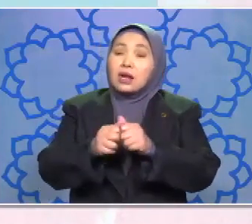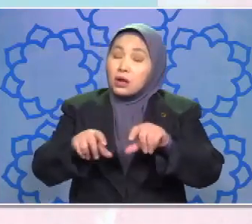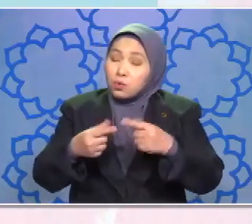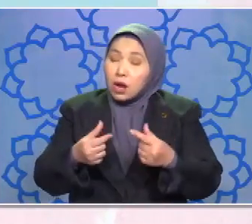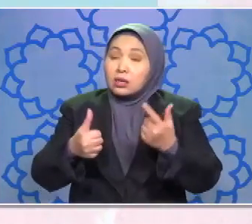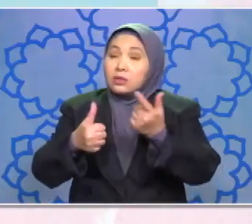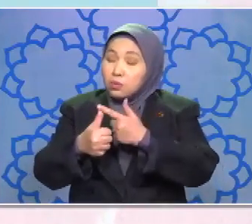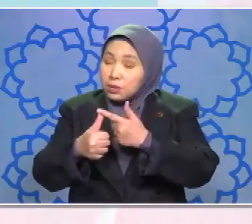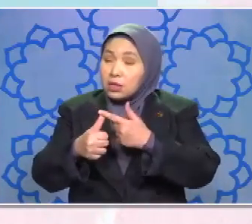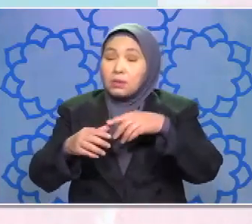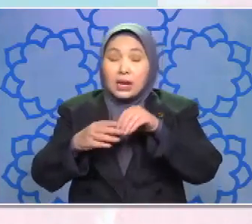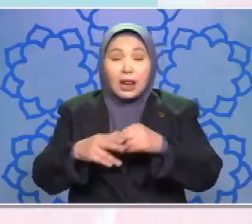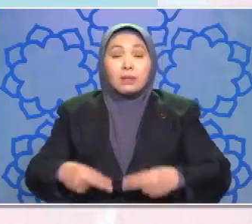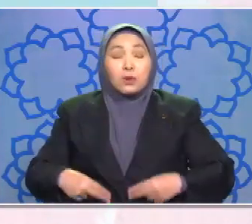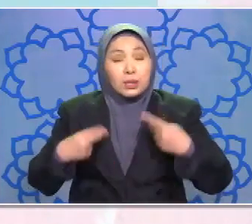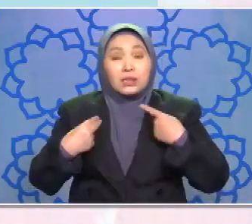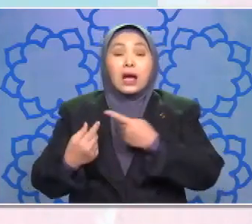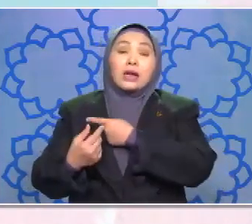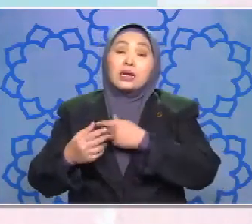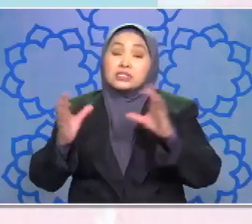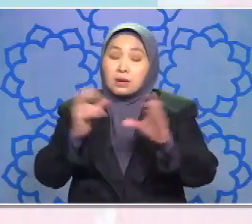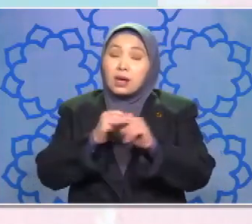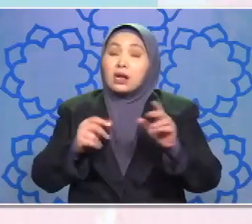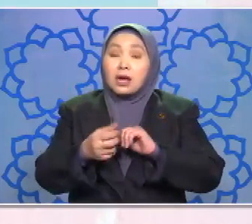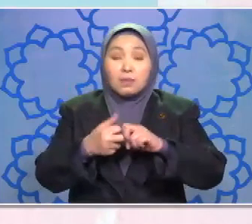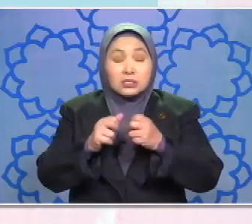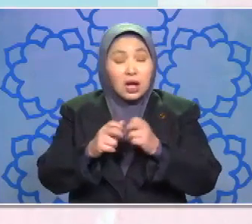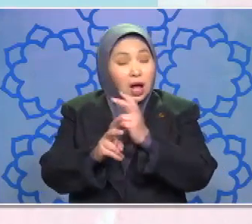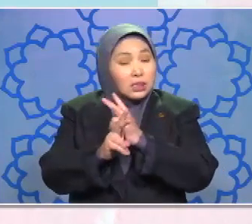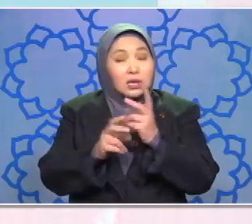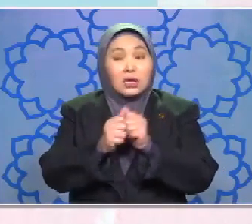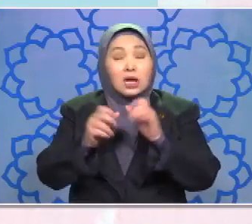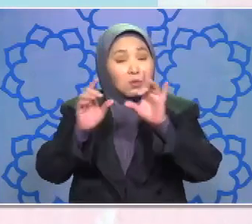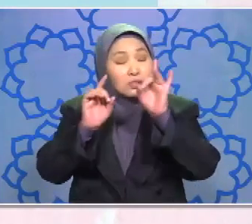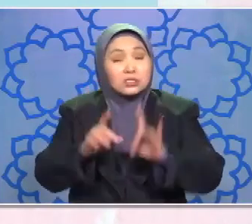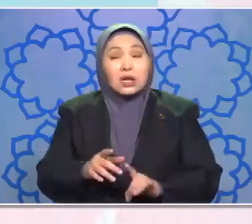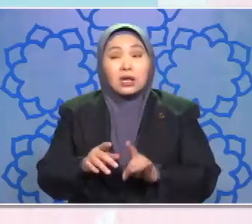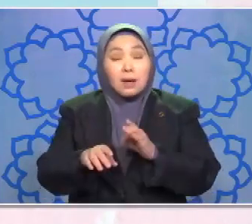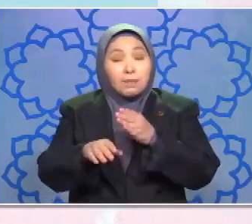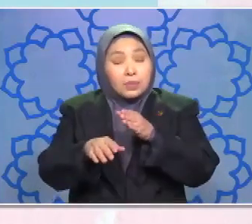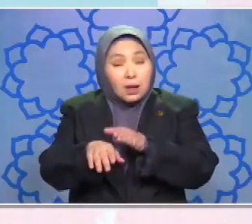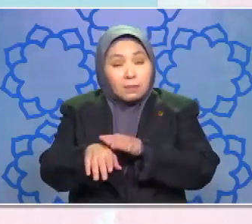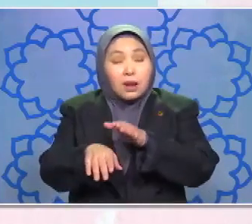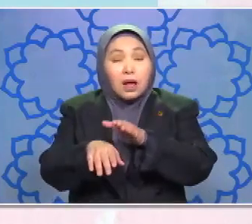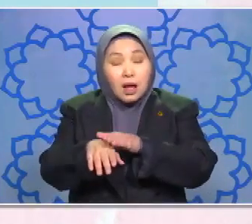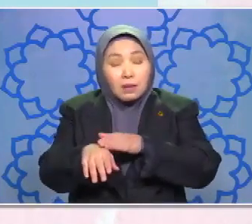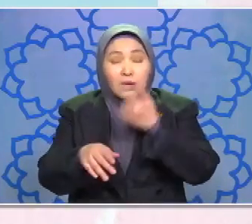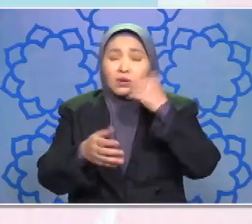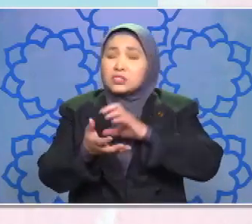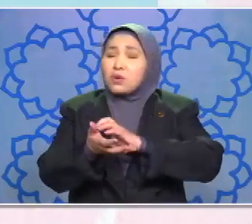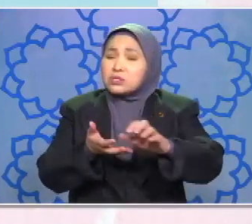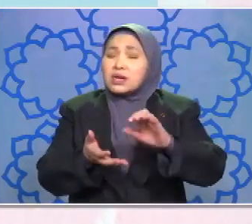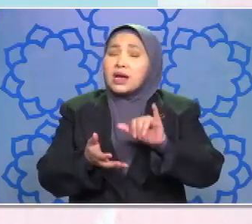pertama, ketika dalam hidup kita ada cabaran masalah. Yang kedua, berhati-hati dengan ujian beransur-ansur daripada Allah disebabkan kerosakan yang kita